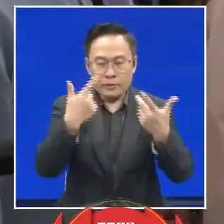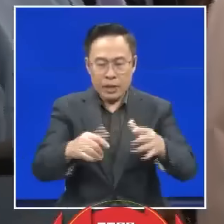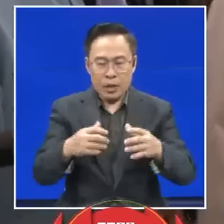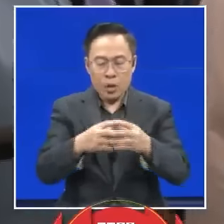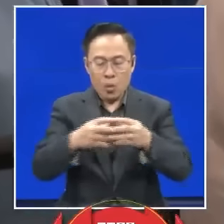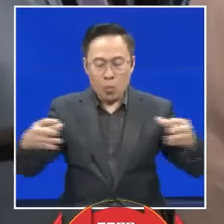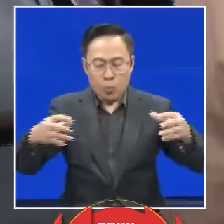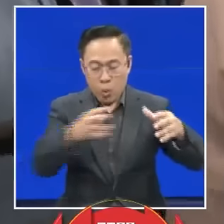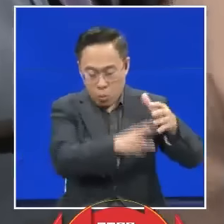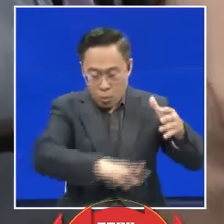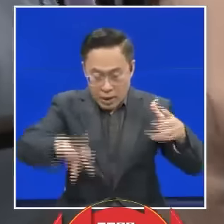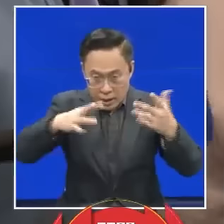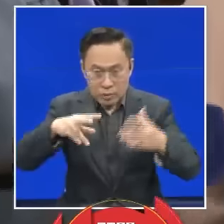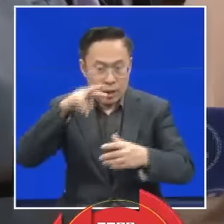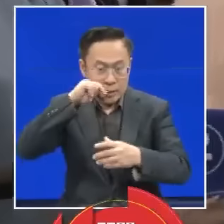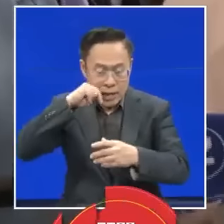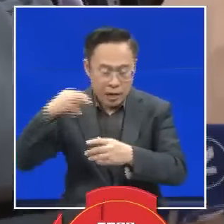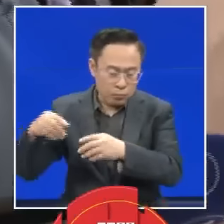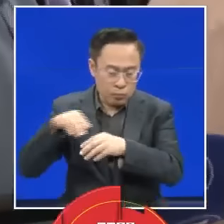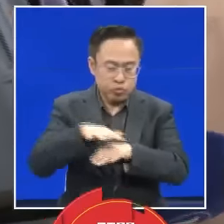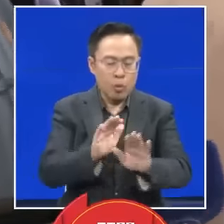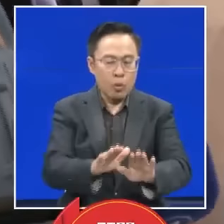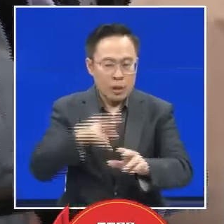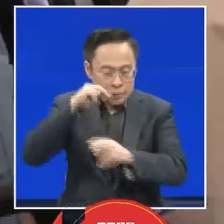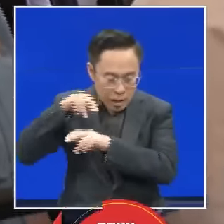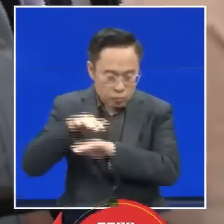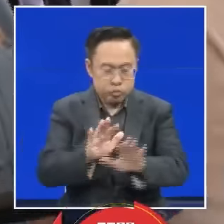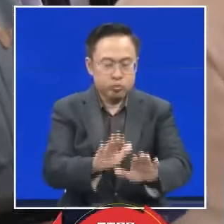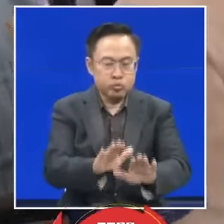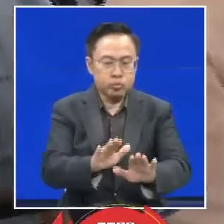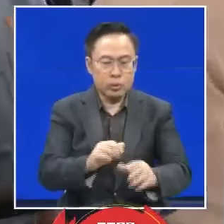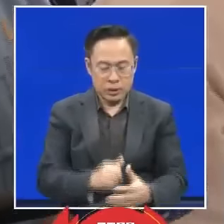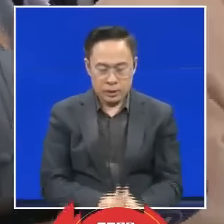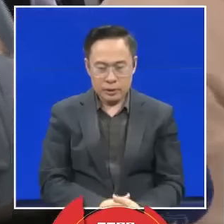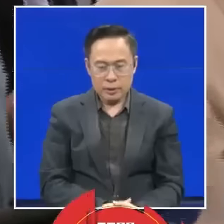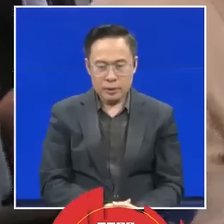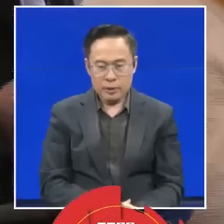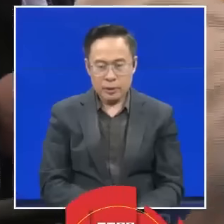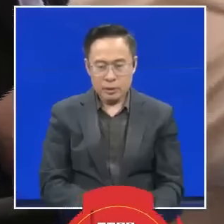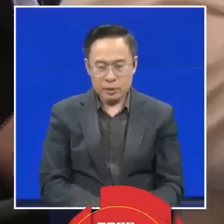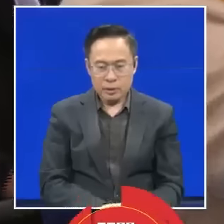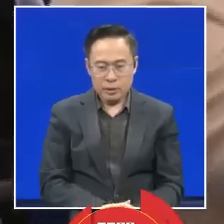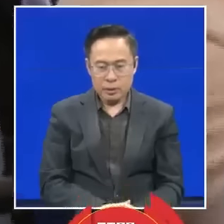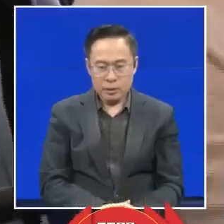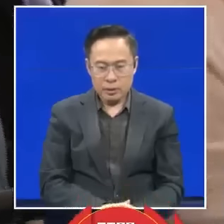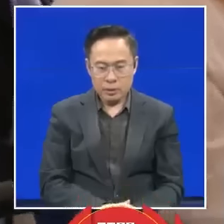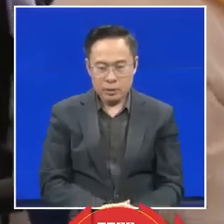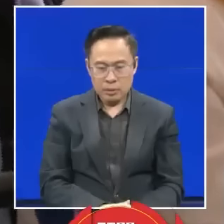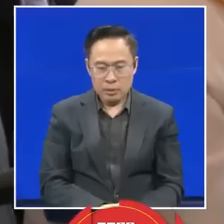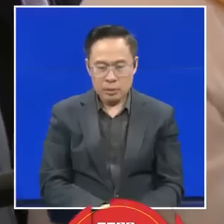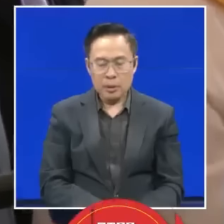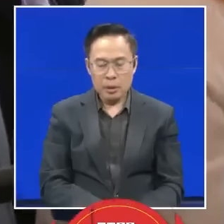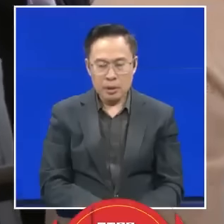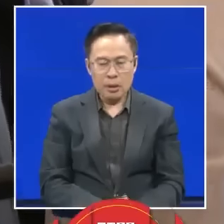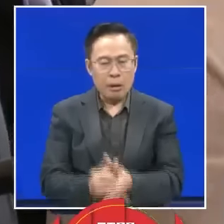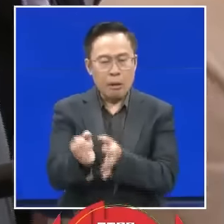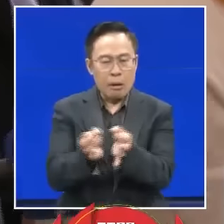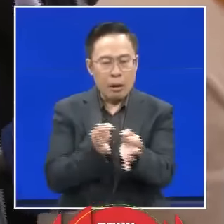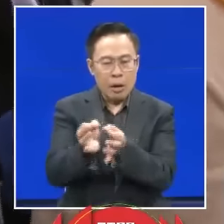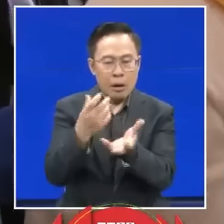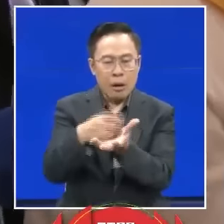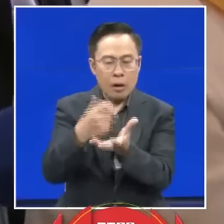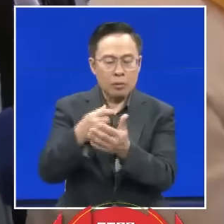มสูบก๊อกเรารถโฟมประมาณ5-6คันครับเอาตรงนี้ออกมาแล้ว สภาพเดิม สภาพเดิมนะครับเมื่อ2เดือนที่แล้ว